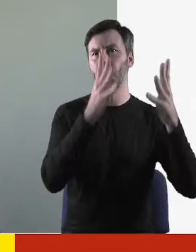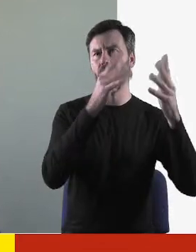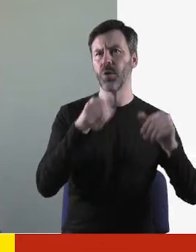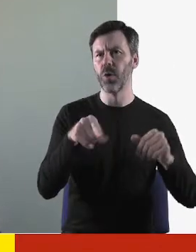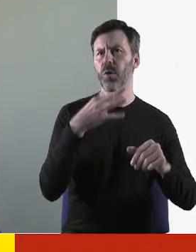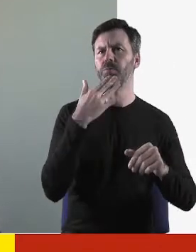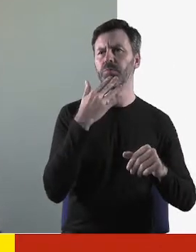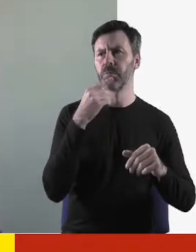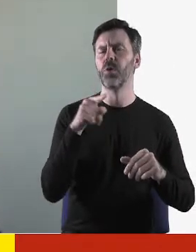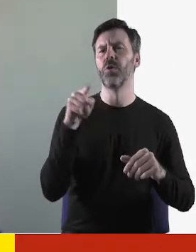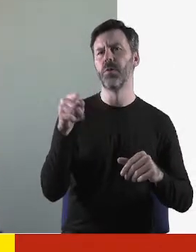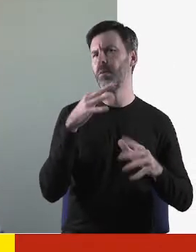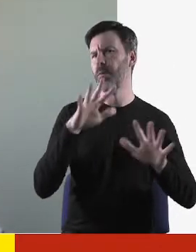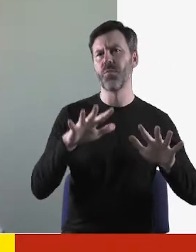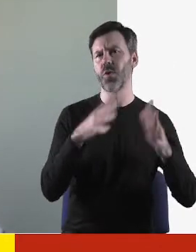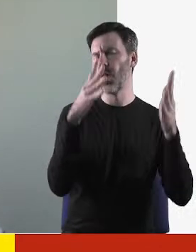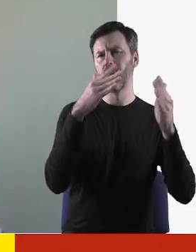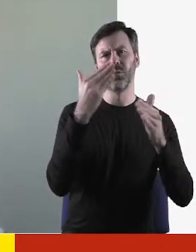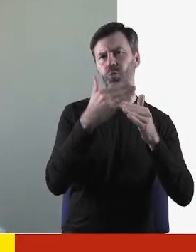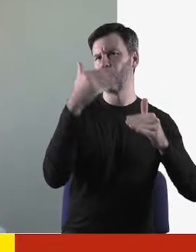się do zaprzestania akcji